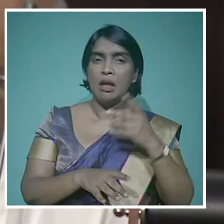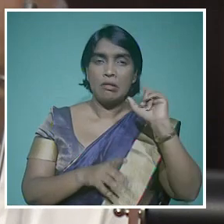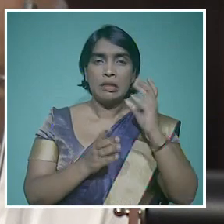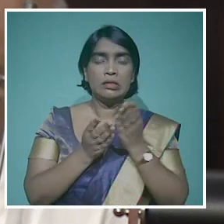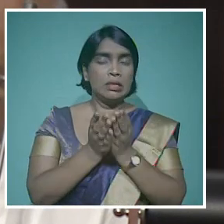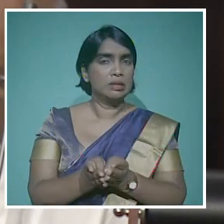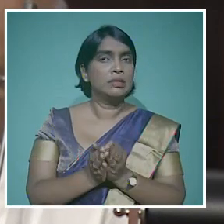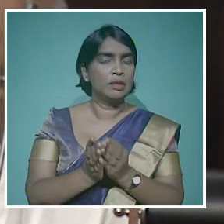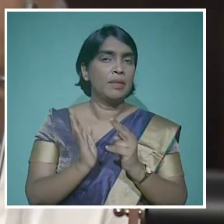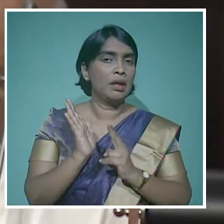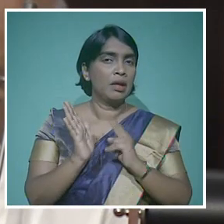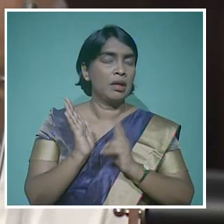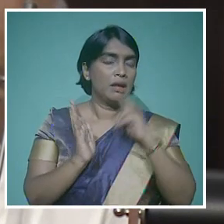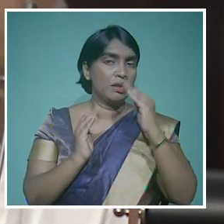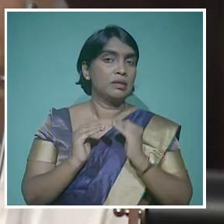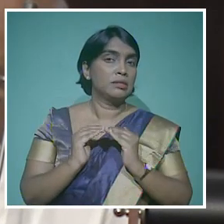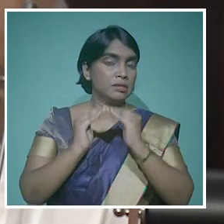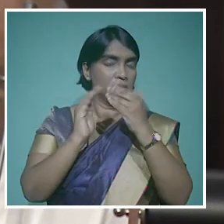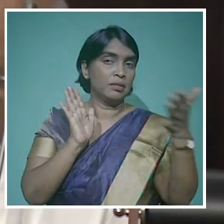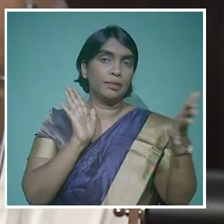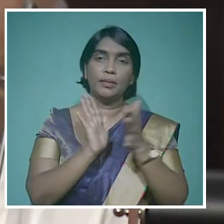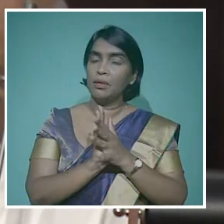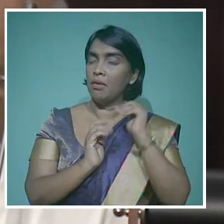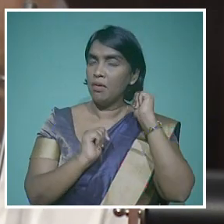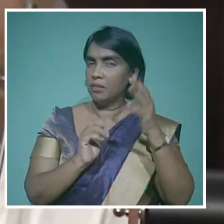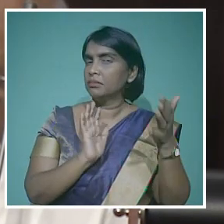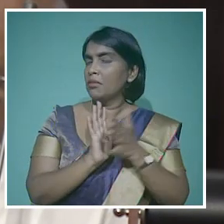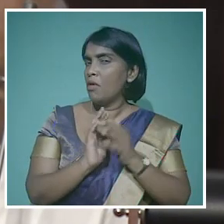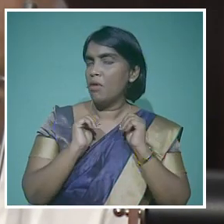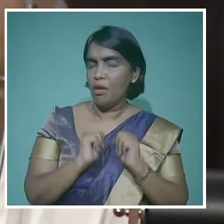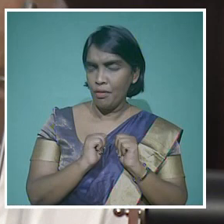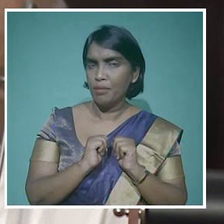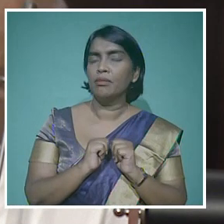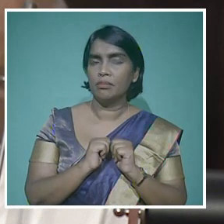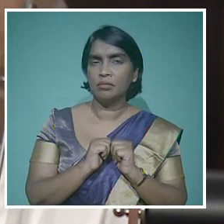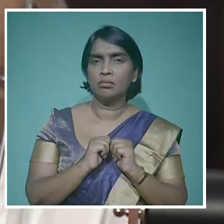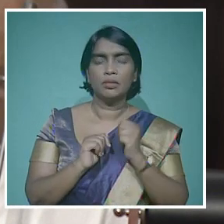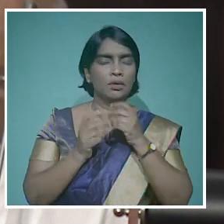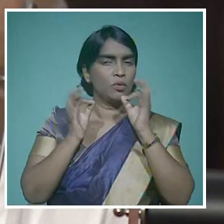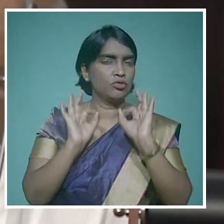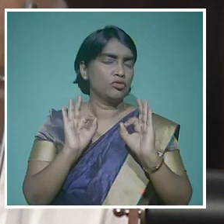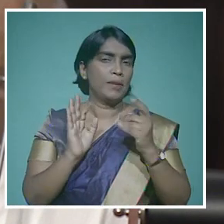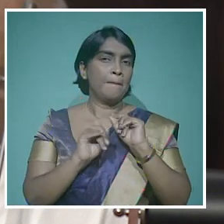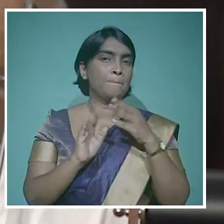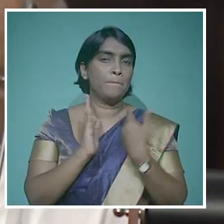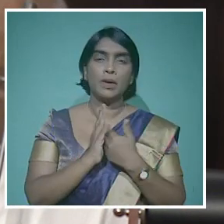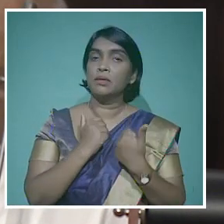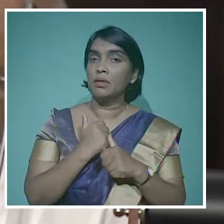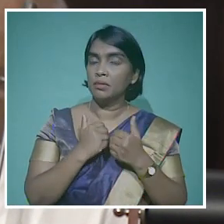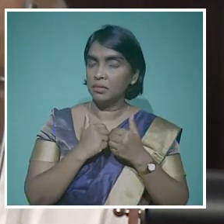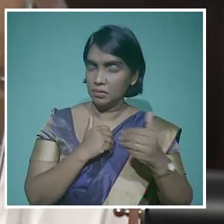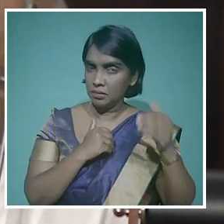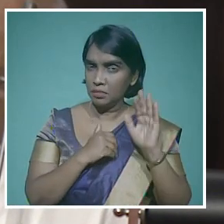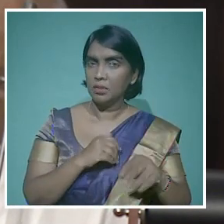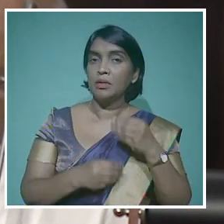ජාතික සංවර්ධනයේ ඵලදායී ලෙස යොදා ගැනීම හැකි ආකාරය පිළිබඳ සුදුසු ප්‍රතිපත්තියක් සකස් කර ක්‍රියාත්මක කිරීම